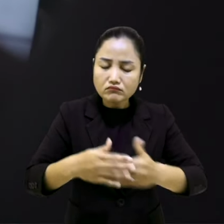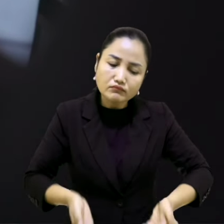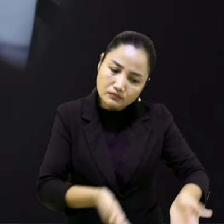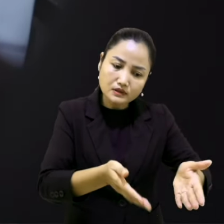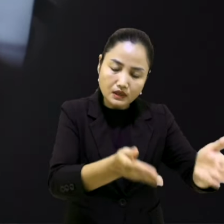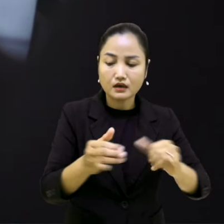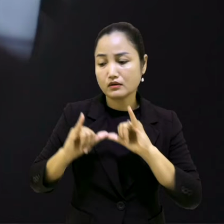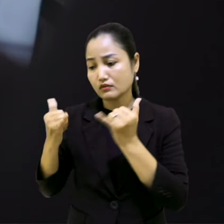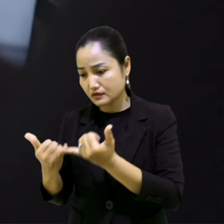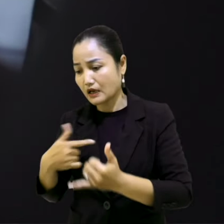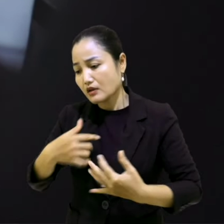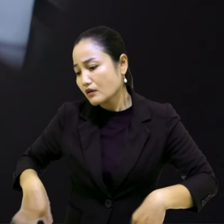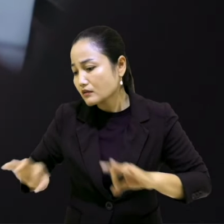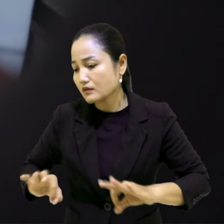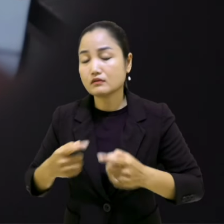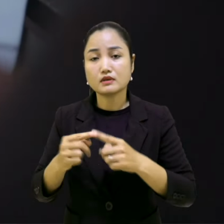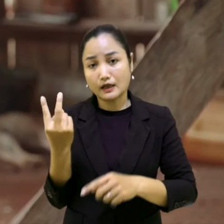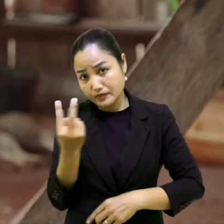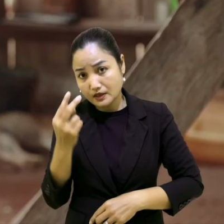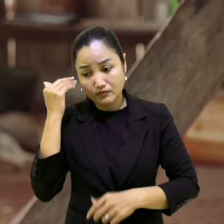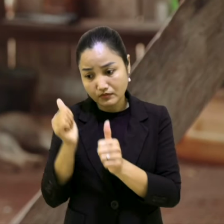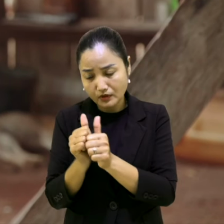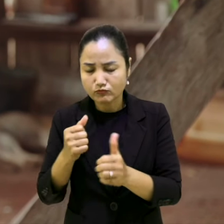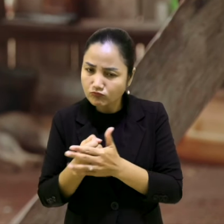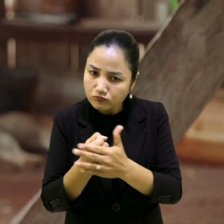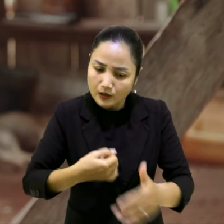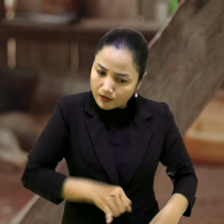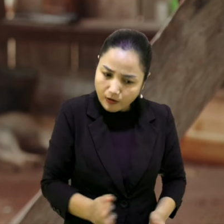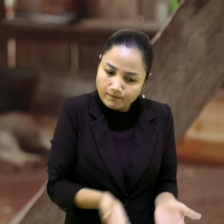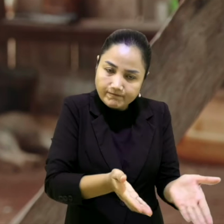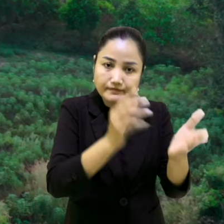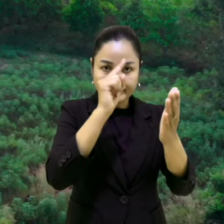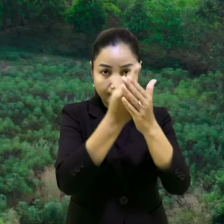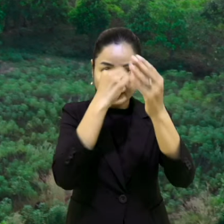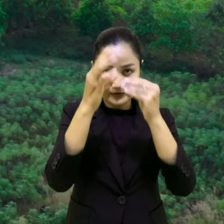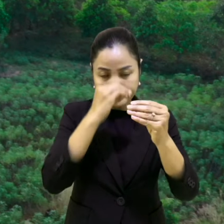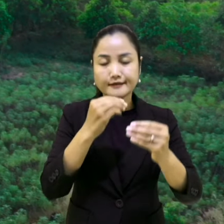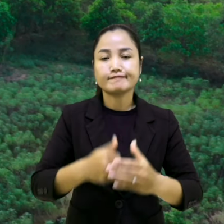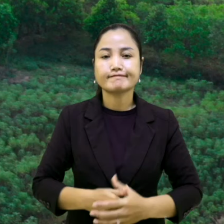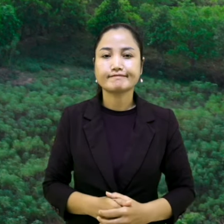ná tôi bày thác công cụ xa nhung khóa khát bà nà cả đòi tục tiếp đây bà buôn thương mấy ở côn bàn điền sâu.